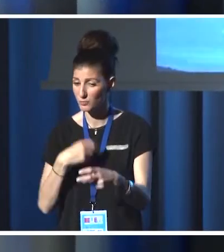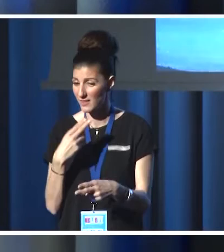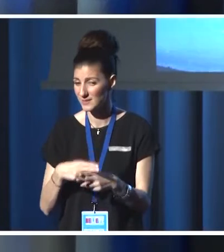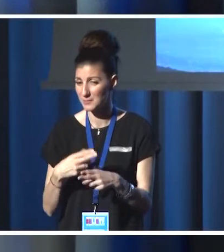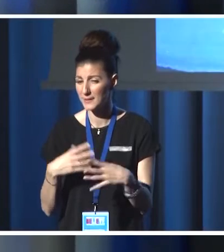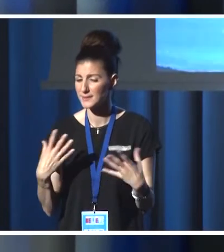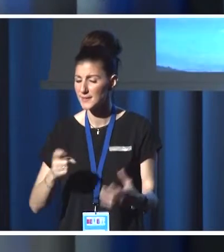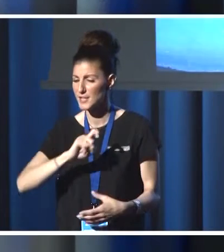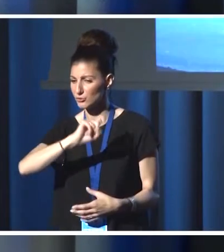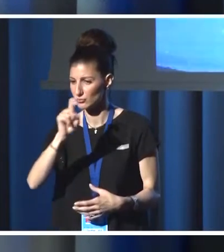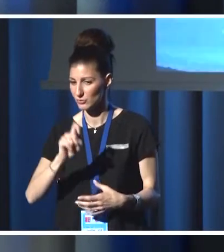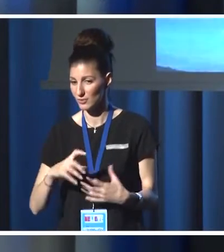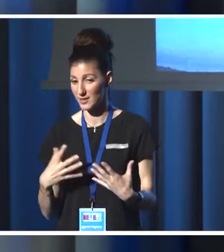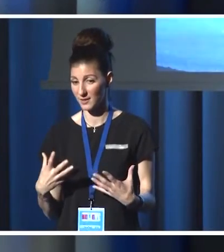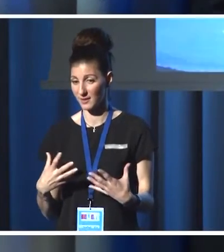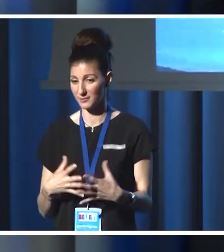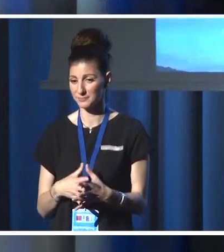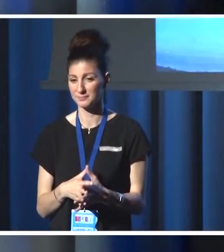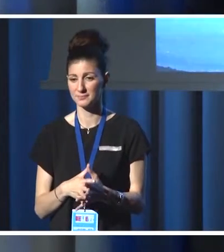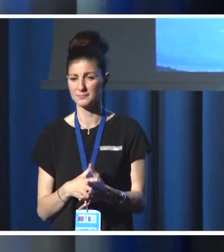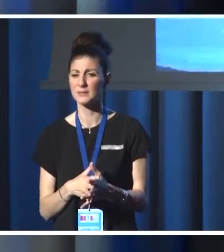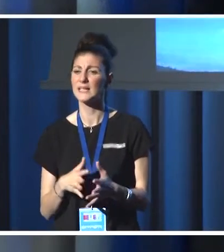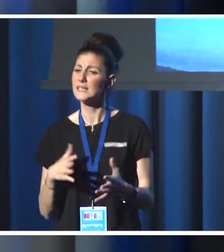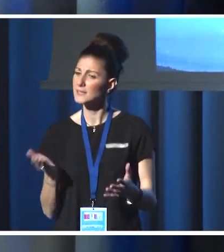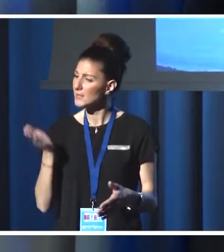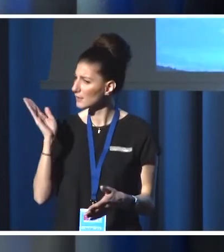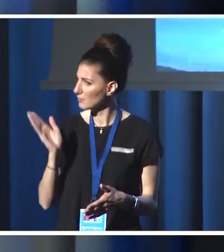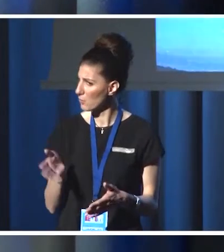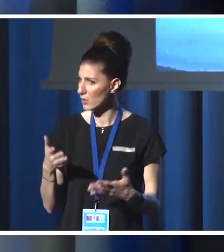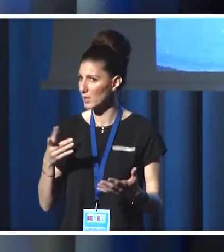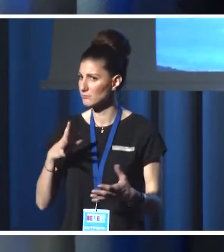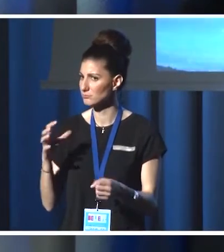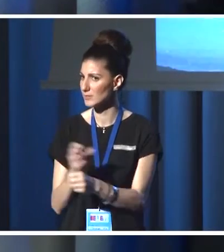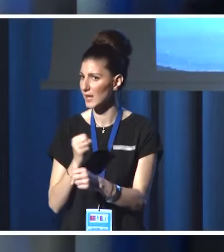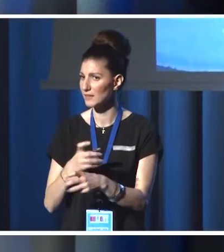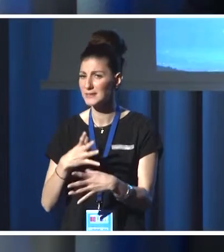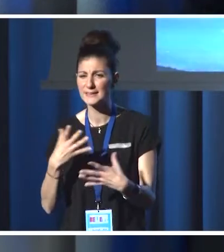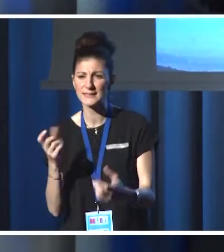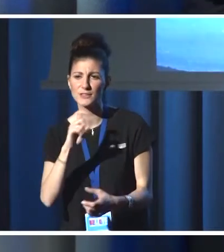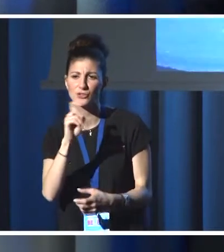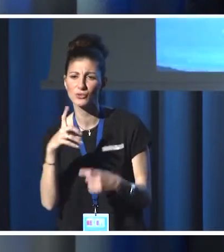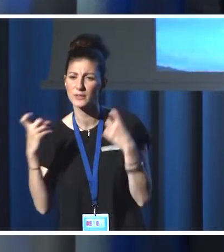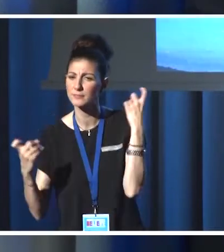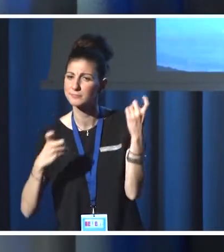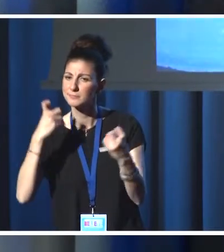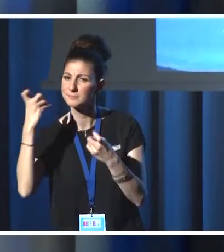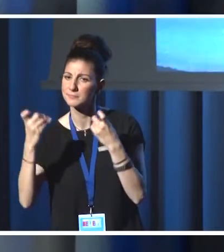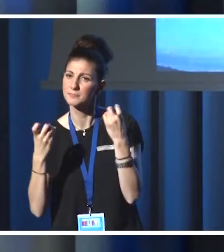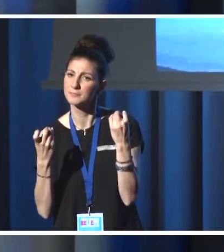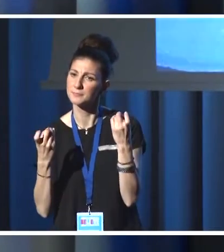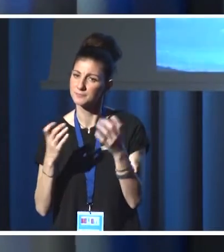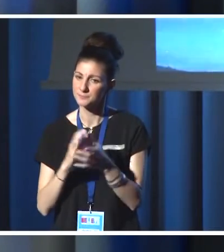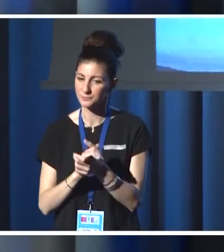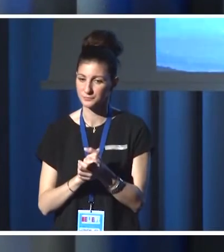τι είναι εφικτό για κάποιον και τι είναι ζωή αναρωτιόμαστε για να μπούμε